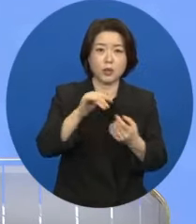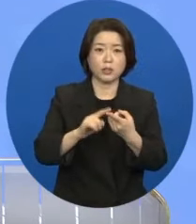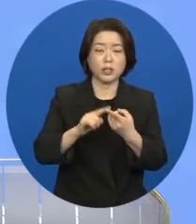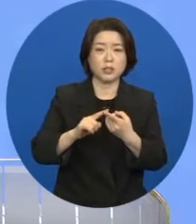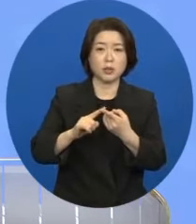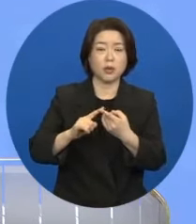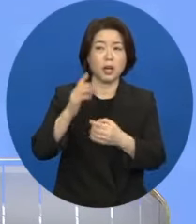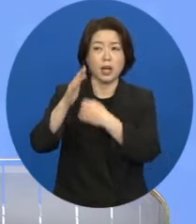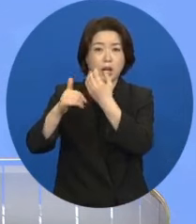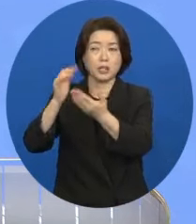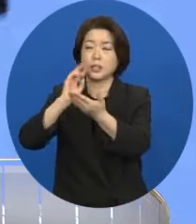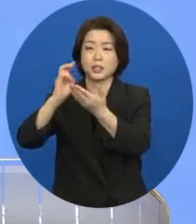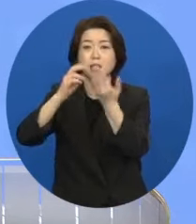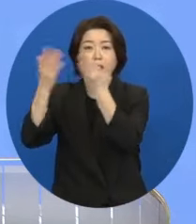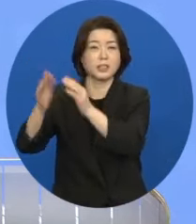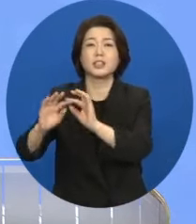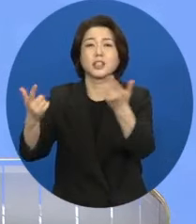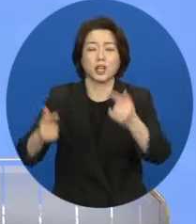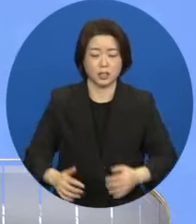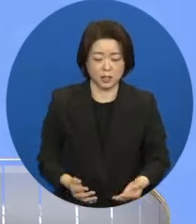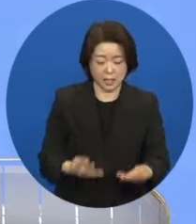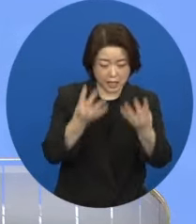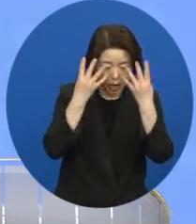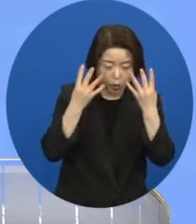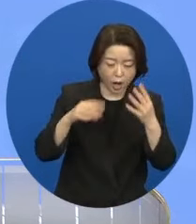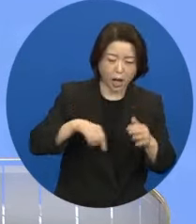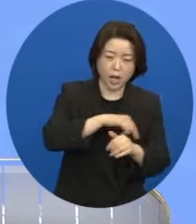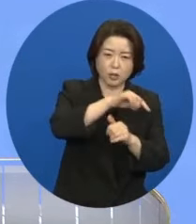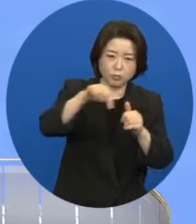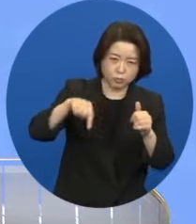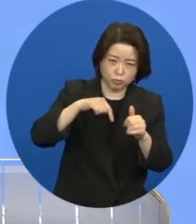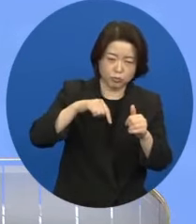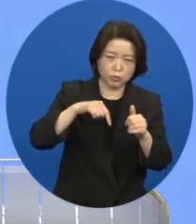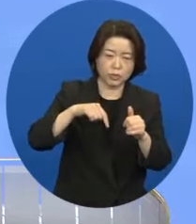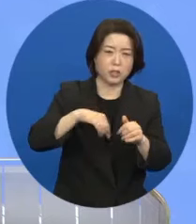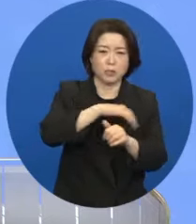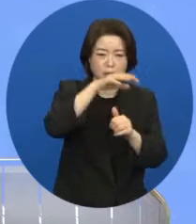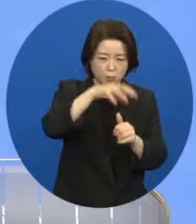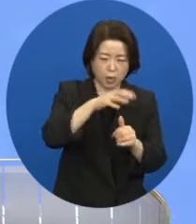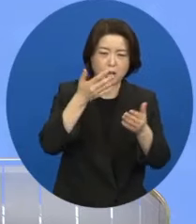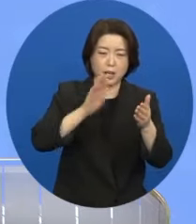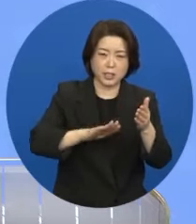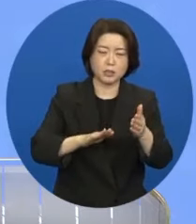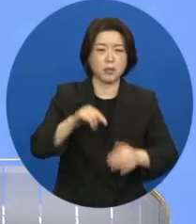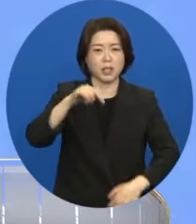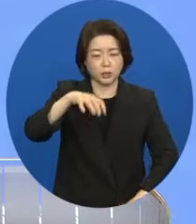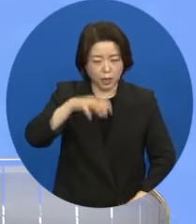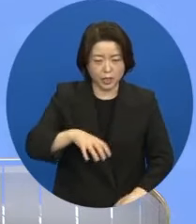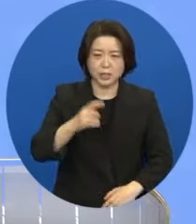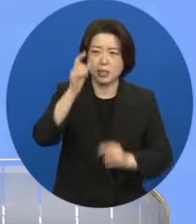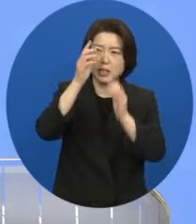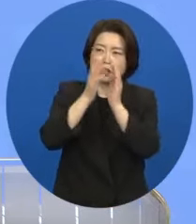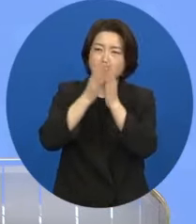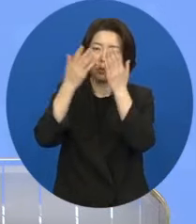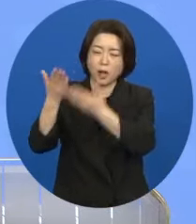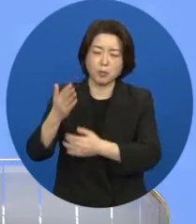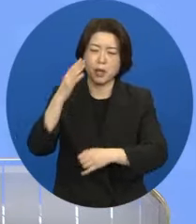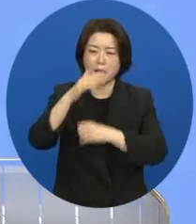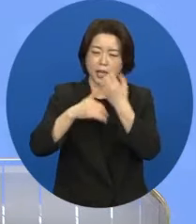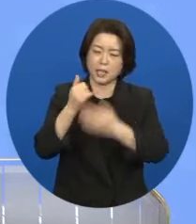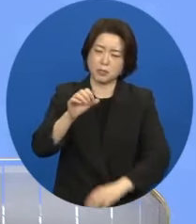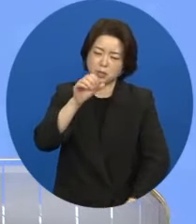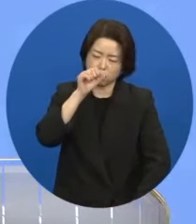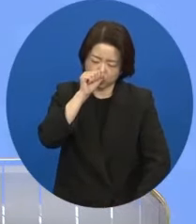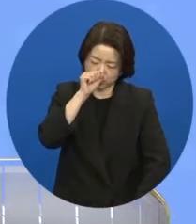찬양한게 아니고요 감옥의 상황 속에서 하나님께 기도하며 하나님의 선하심을 찬양했다는